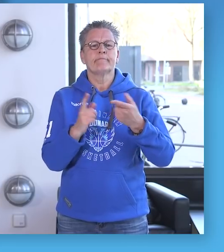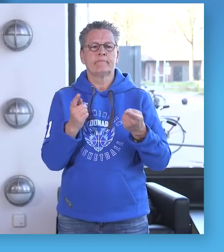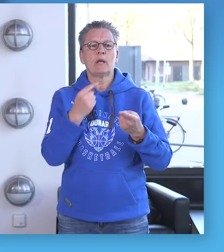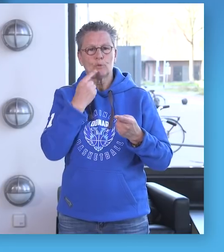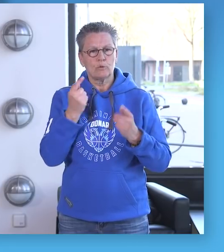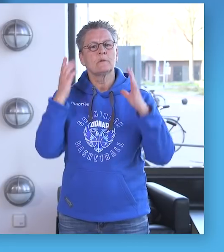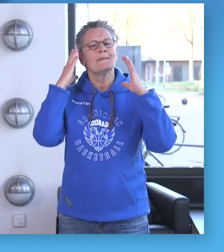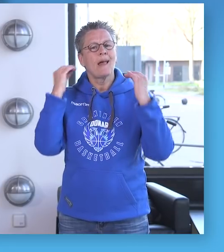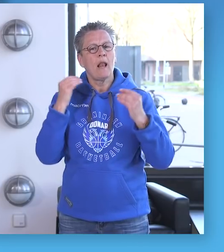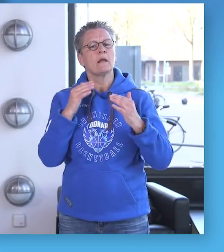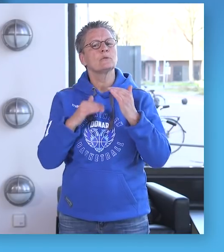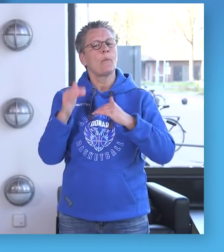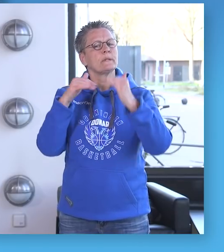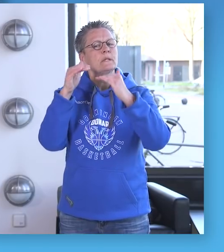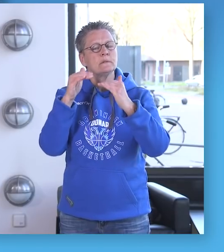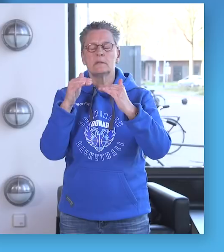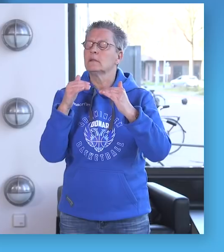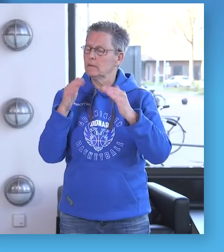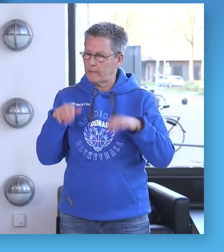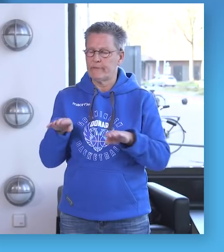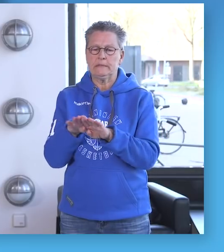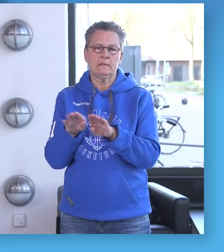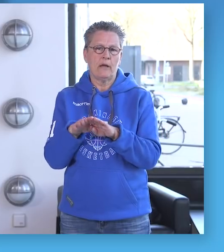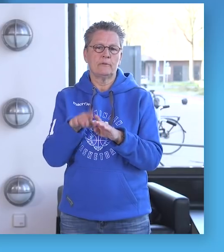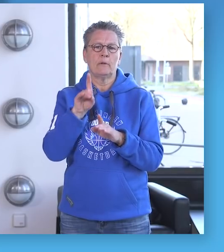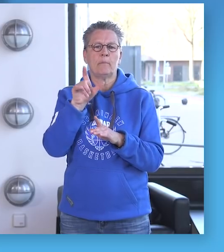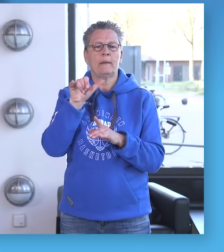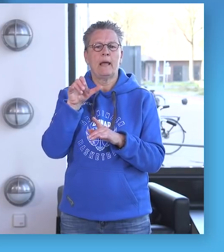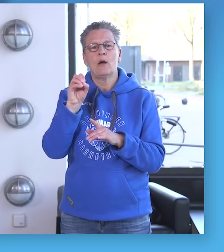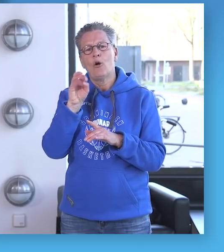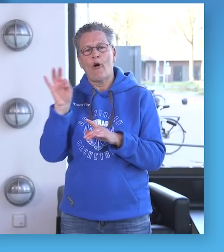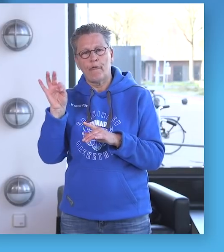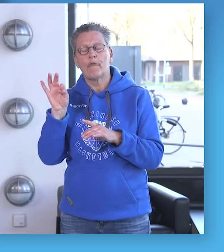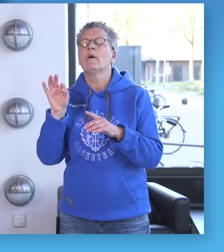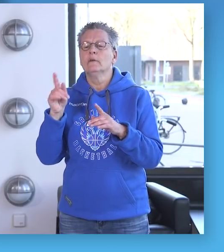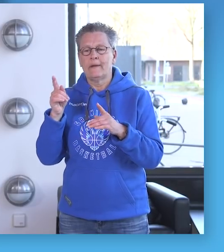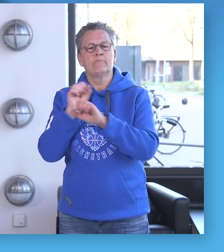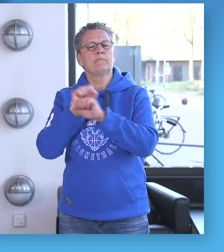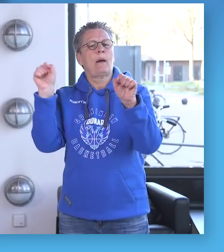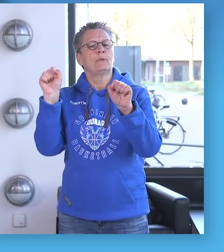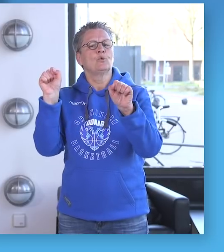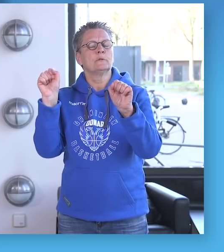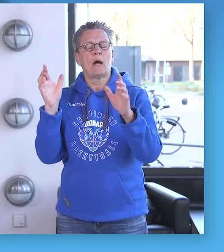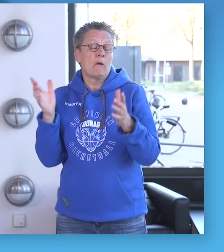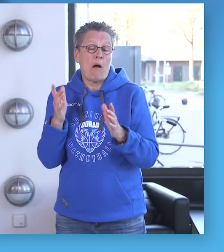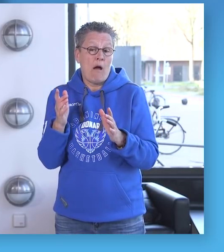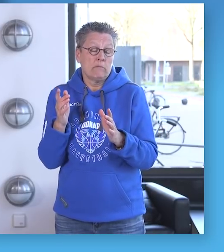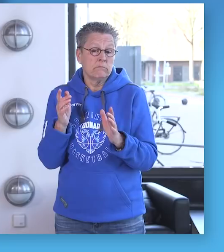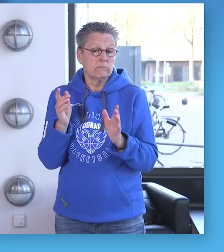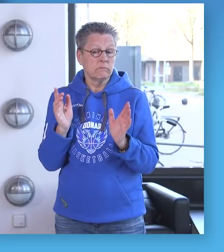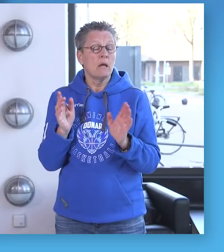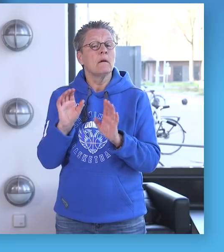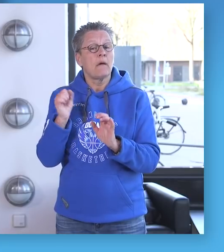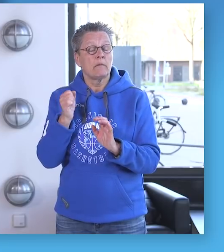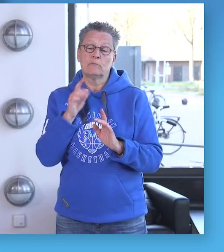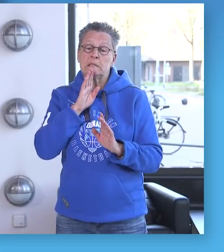Nederlandse competitie hetzelfde blijft. Met play-offs, met een kampioenschap. Maar dat me goed voor kan stellen dat je bijvoorbeeld in een eerdere fase, aan het begin